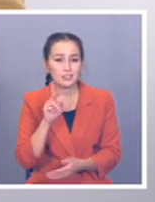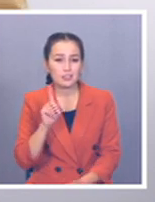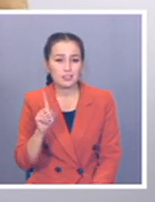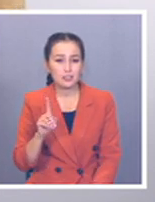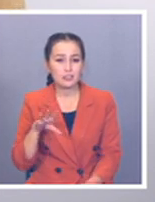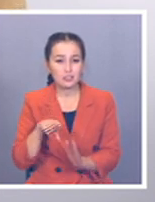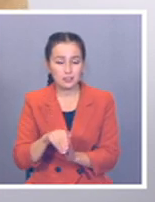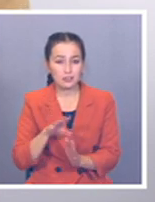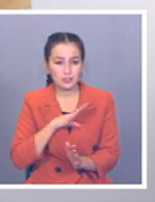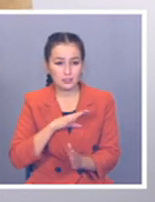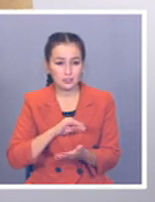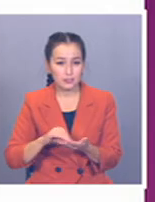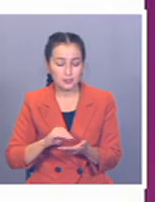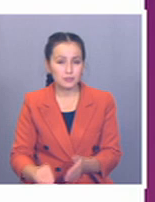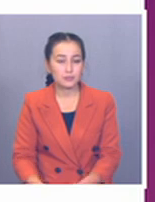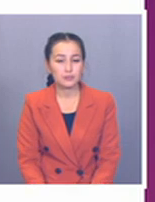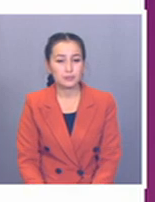енгізілді.